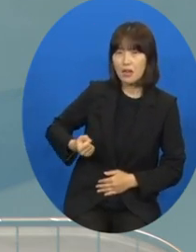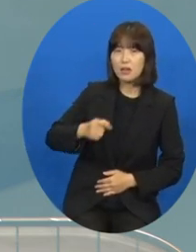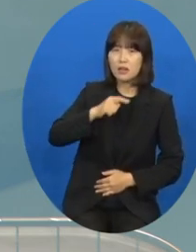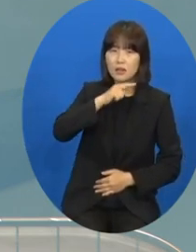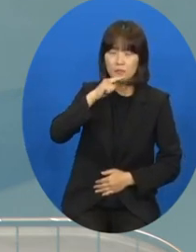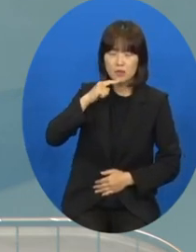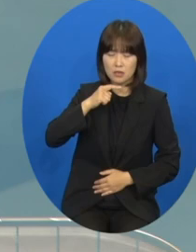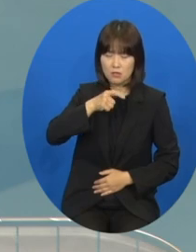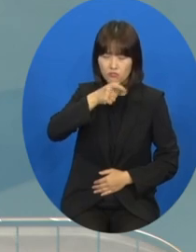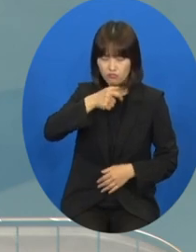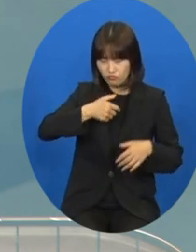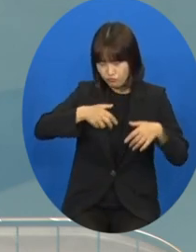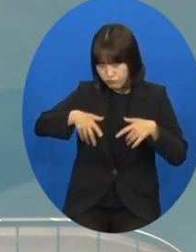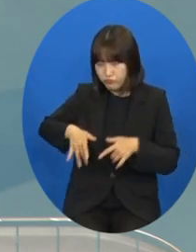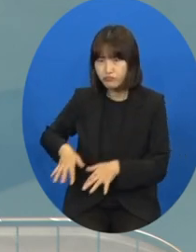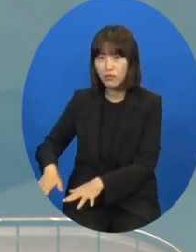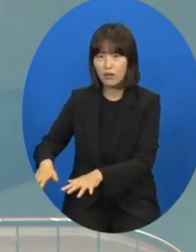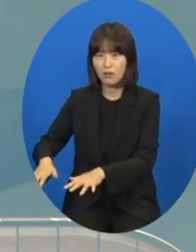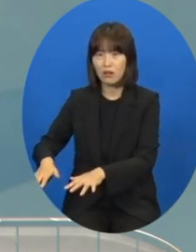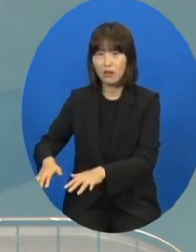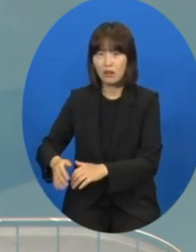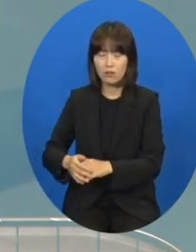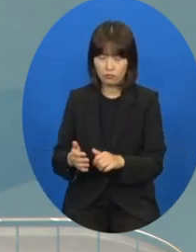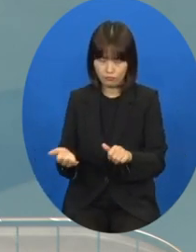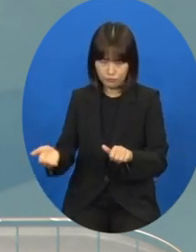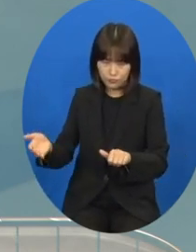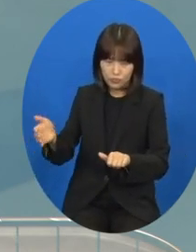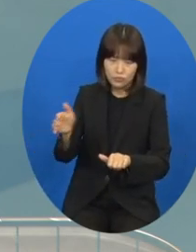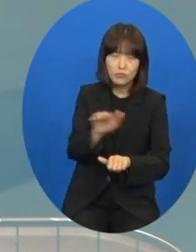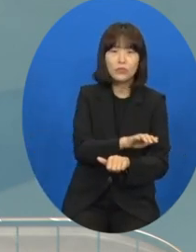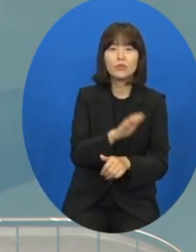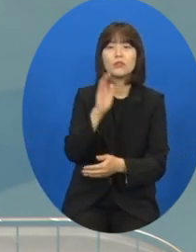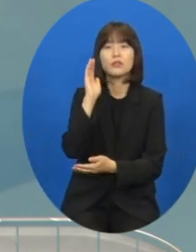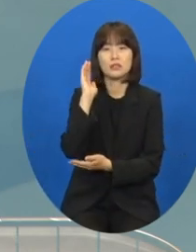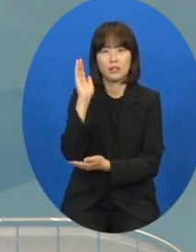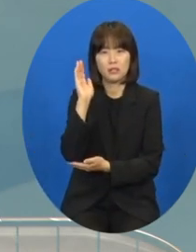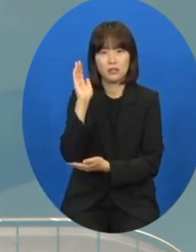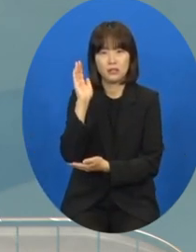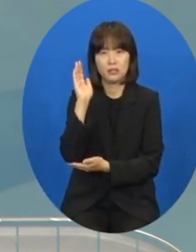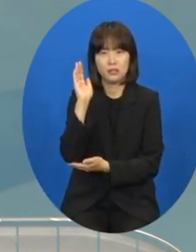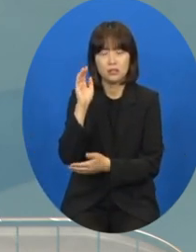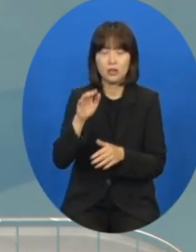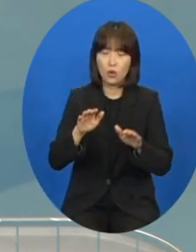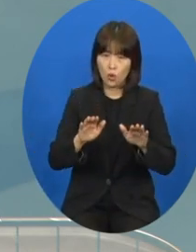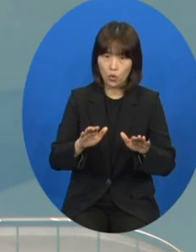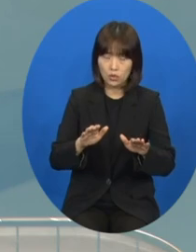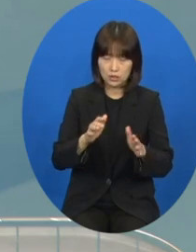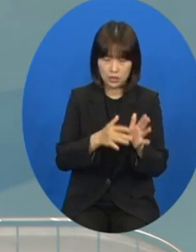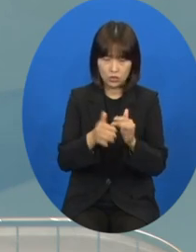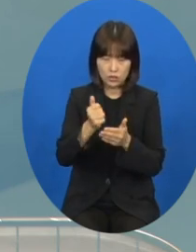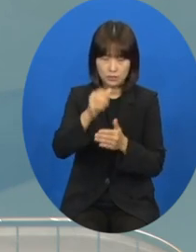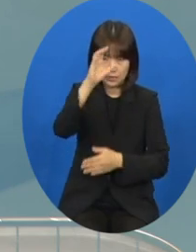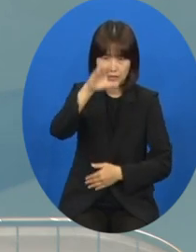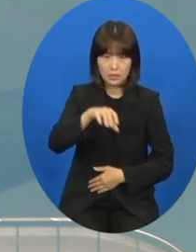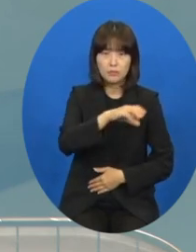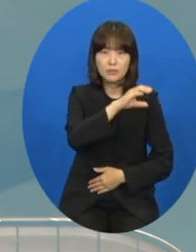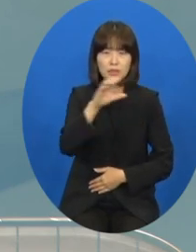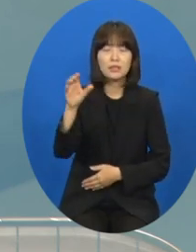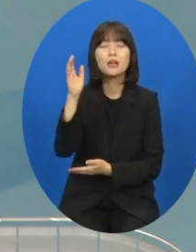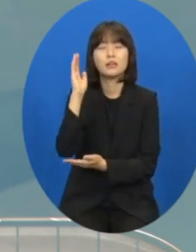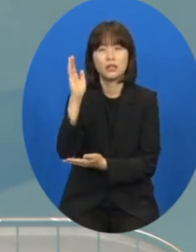다 쏟으시고 그리고 무덤에 묻히신 이야기가 오늘 예수님의 십자가 이야기입니다.